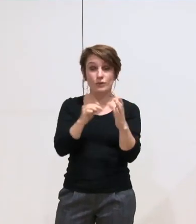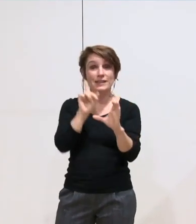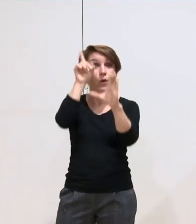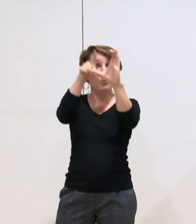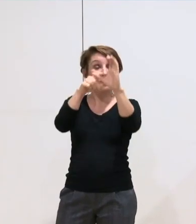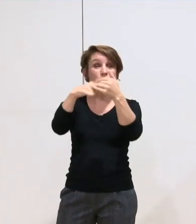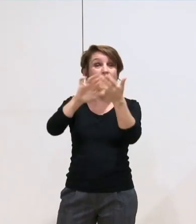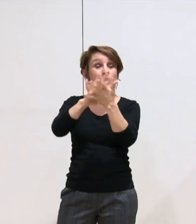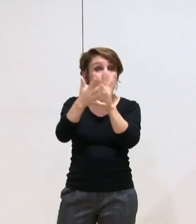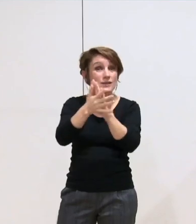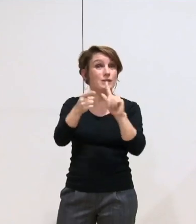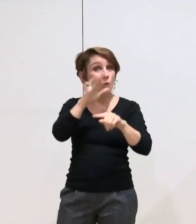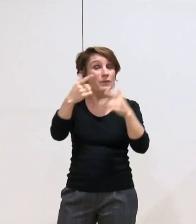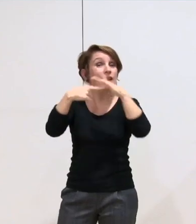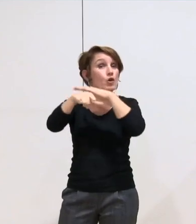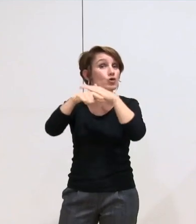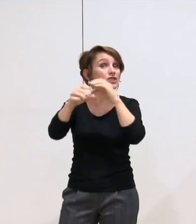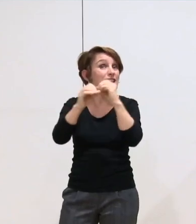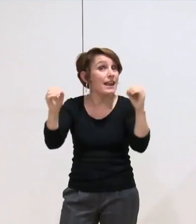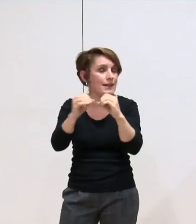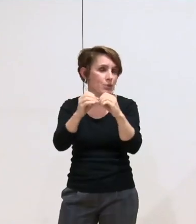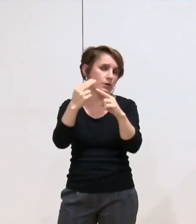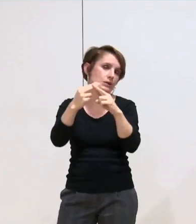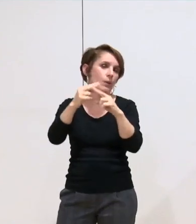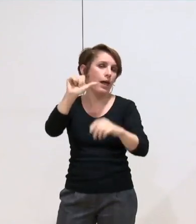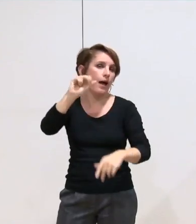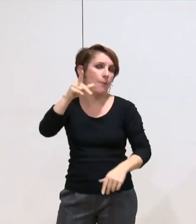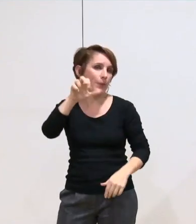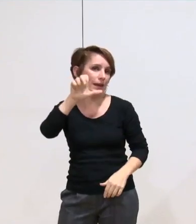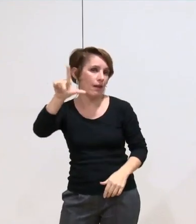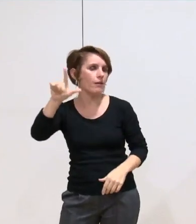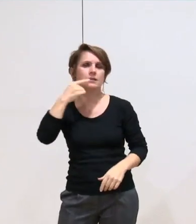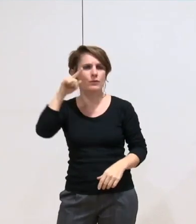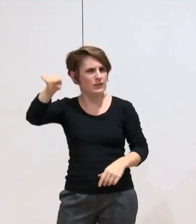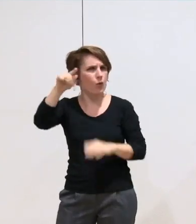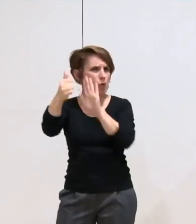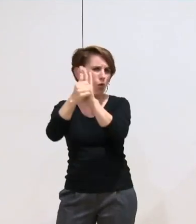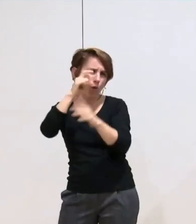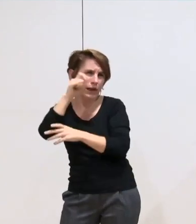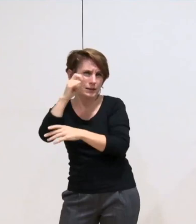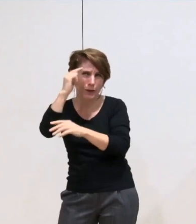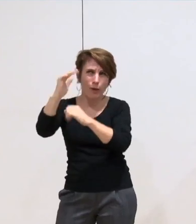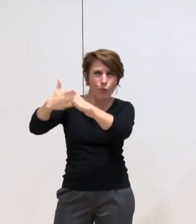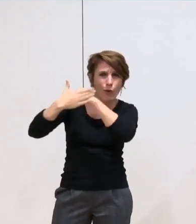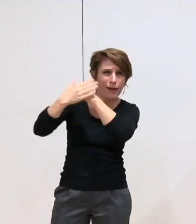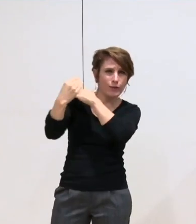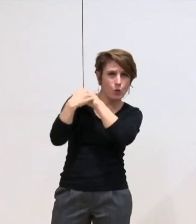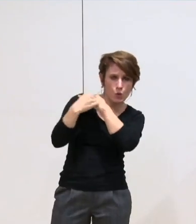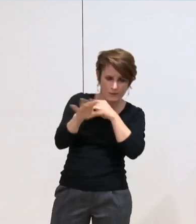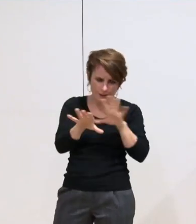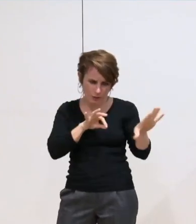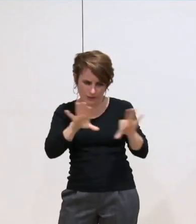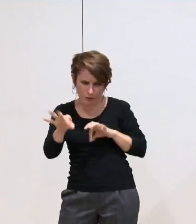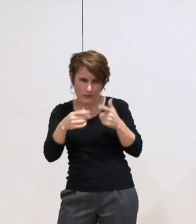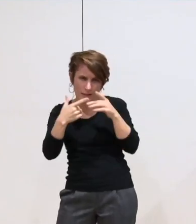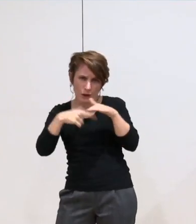l'April, et de bénéficier de leur expertise pour nous accompagner dans le choix du développement de ces outils, qui fait effectivement partie des projets de